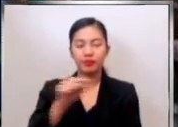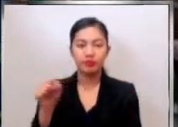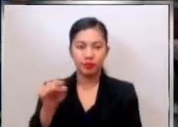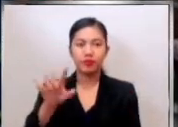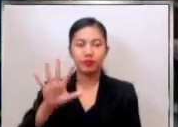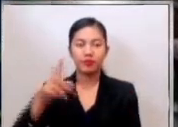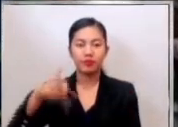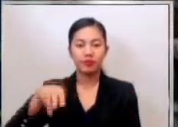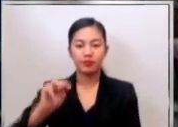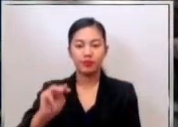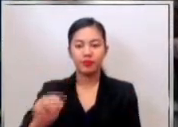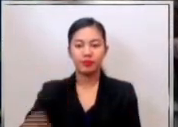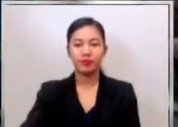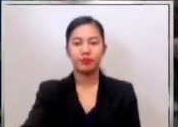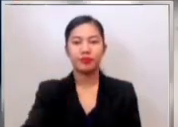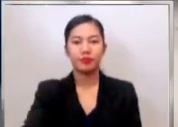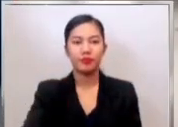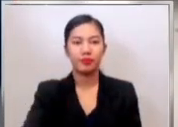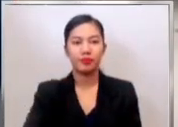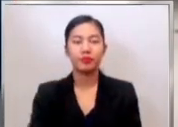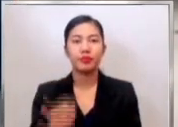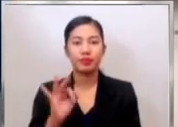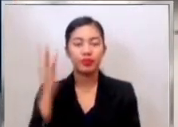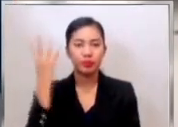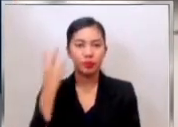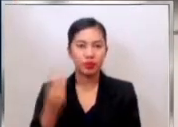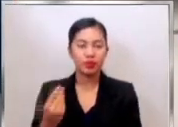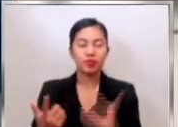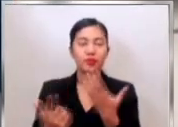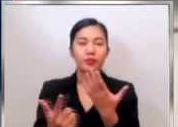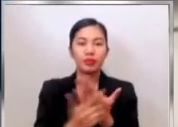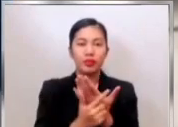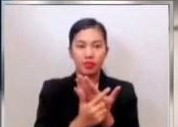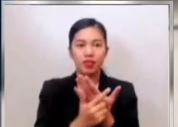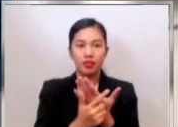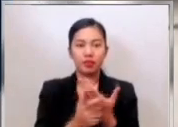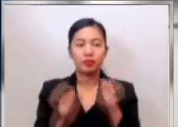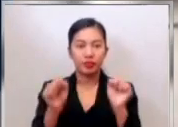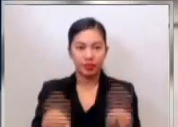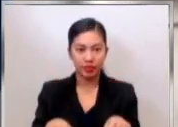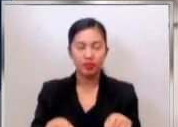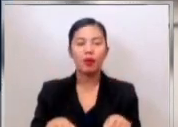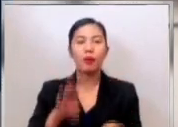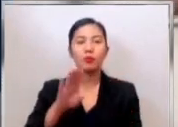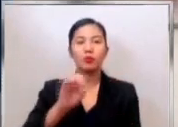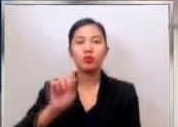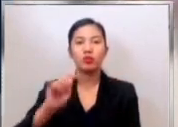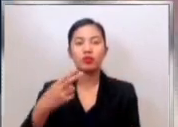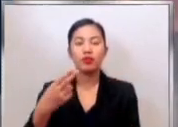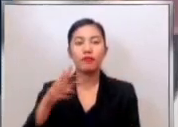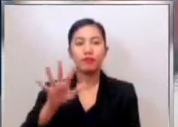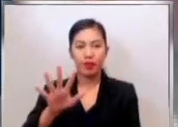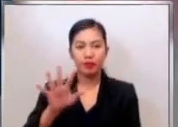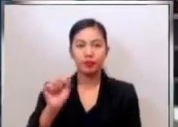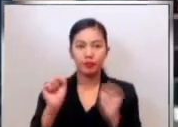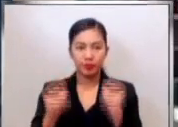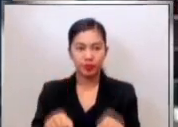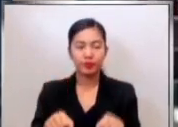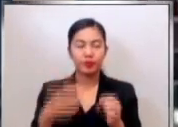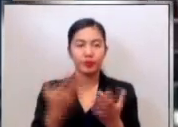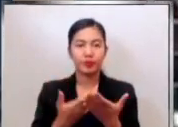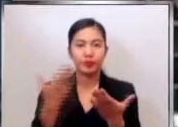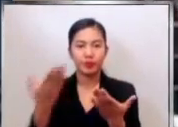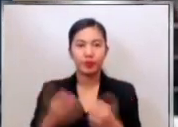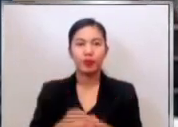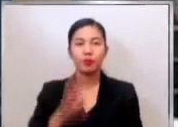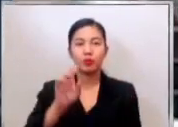ng Laguna at Batangas, pumunta sa booth 5 mula alas 4 ng madaling araw hanggang alas 8 ng gabi. Habang bukas naman ang booth 6 mula alas